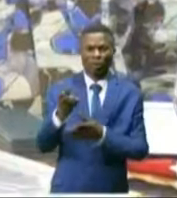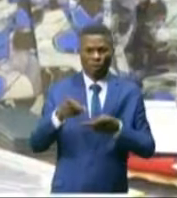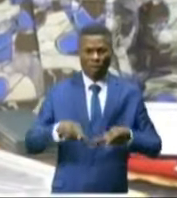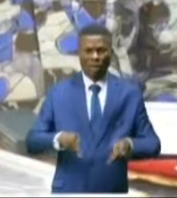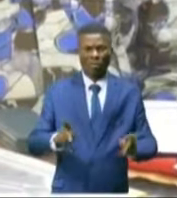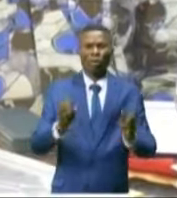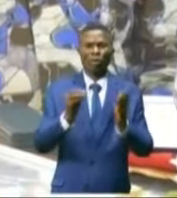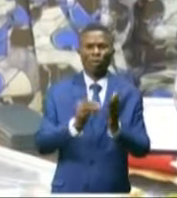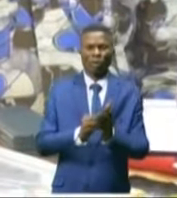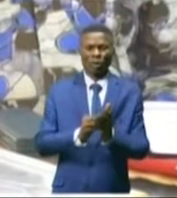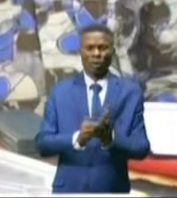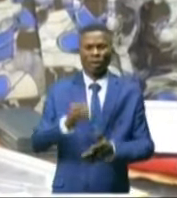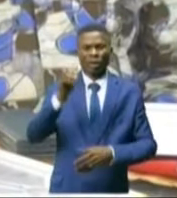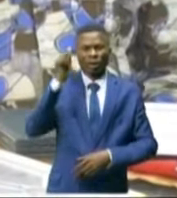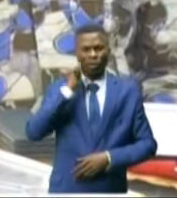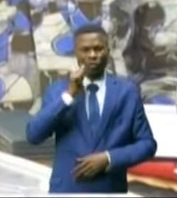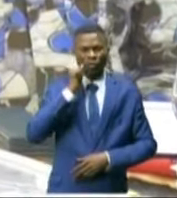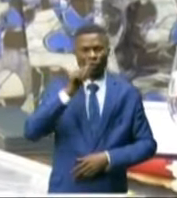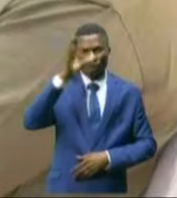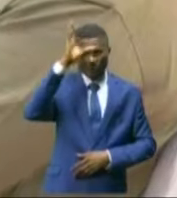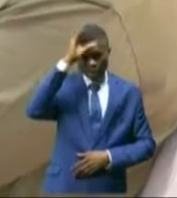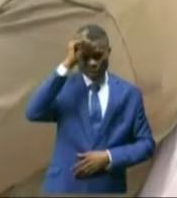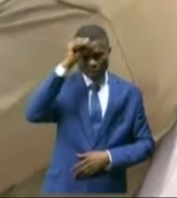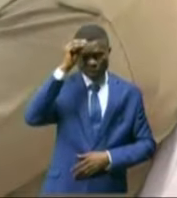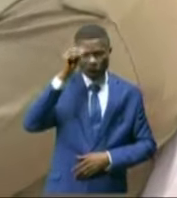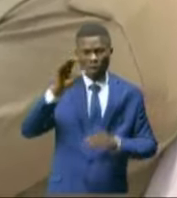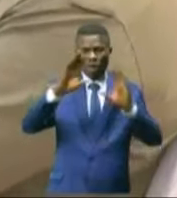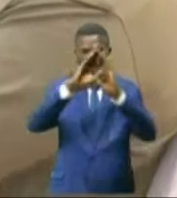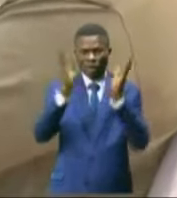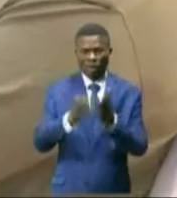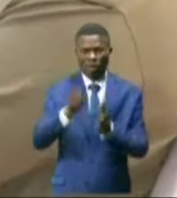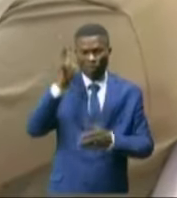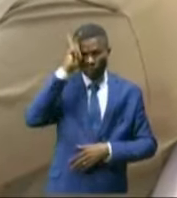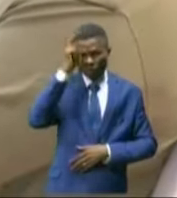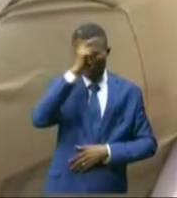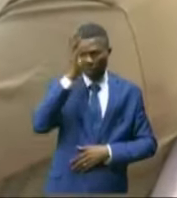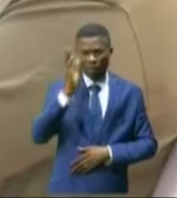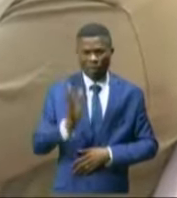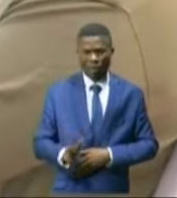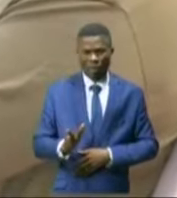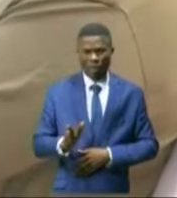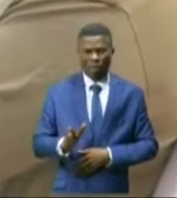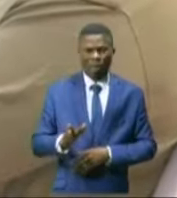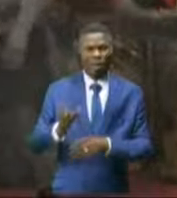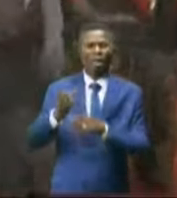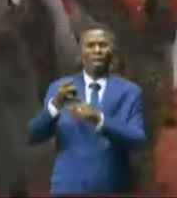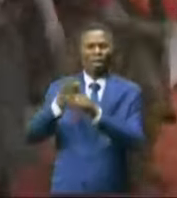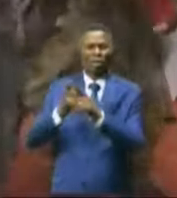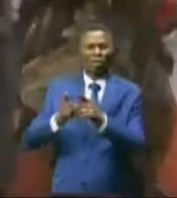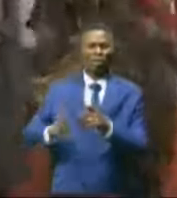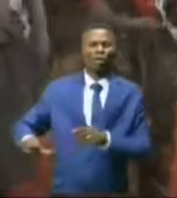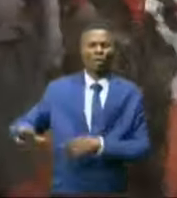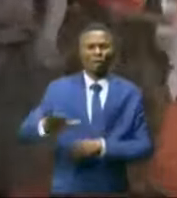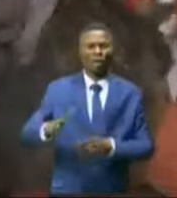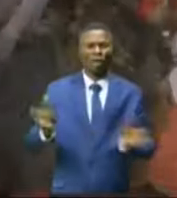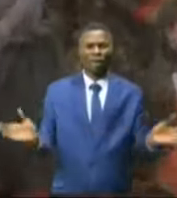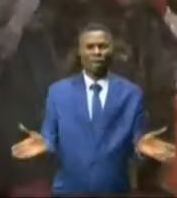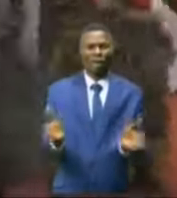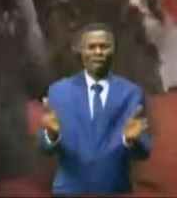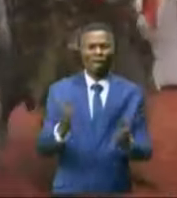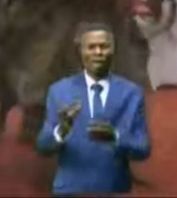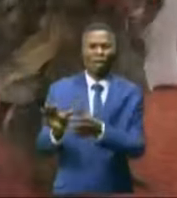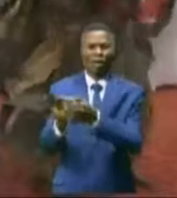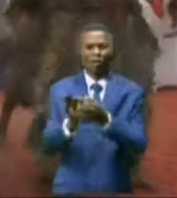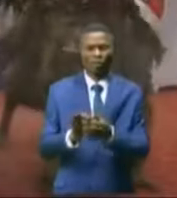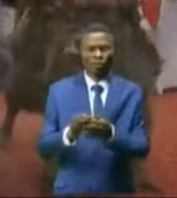permis également aux filles et fils de la communauté katangaise de tous les horizons politiques de renforcer l'unité,